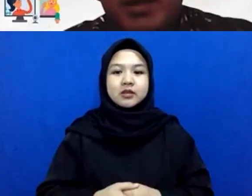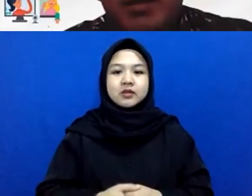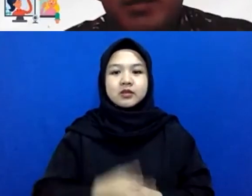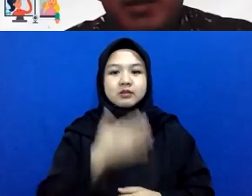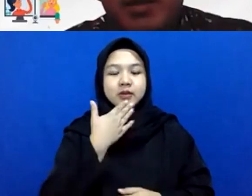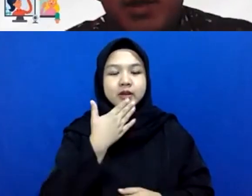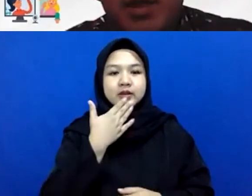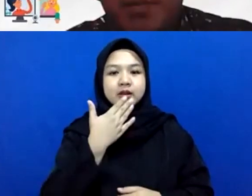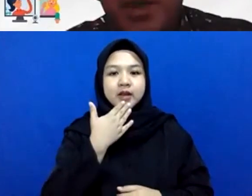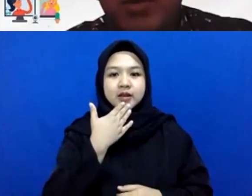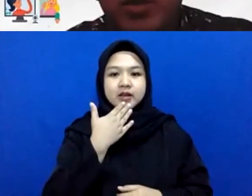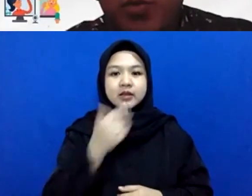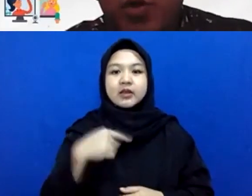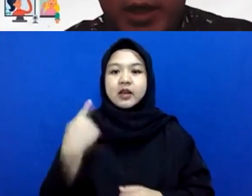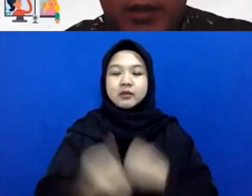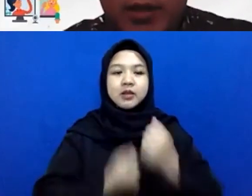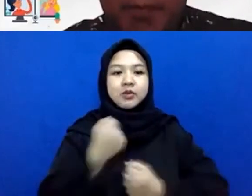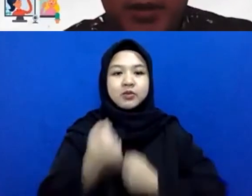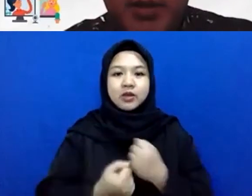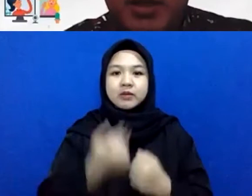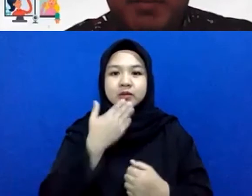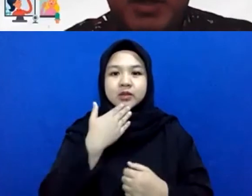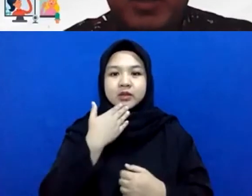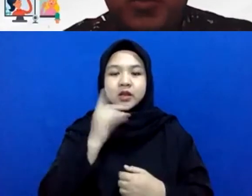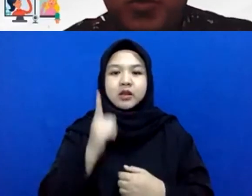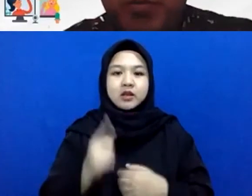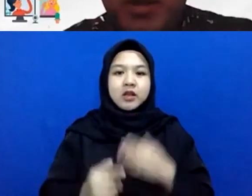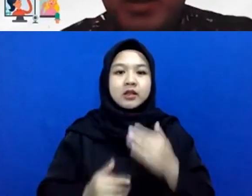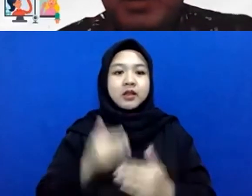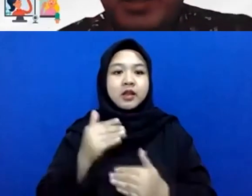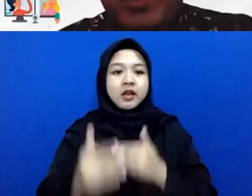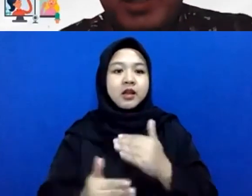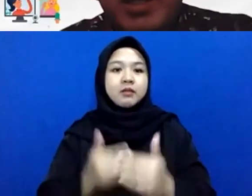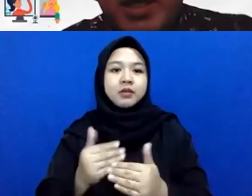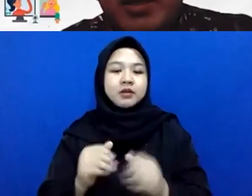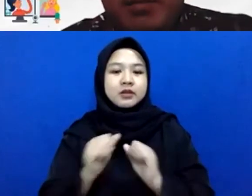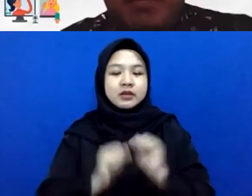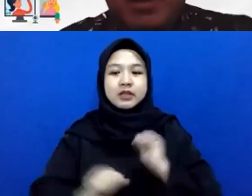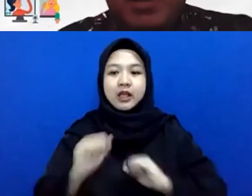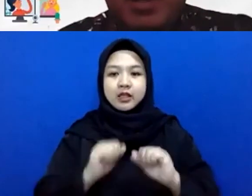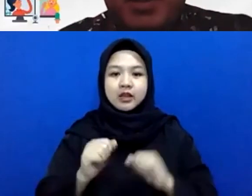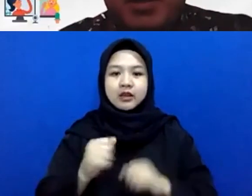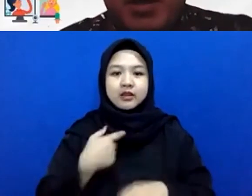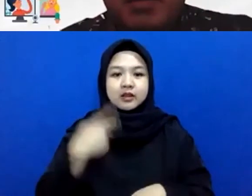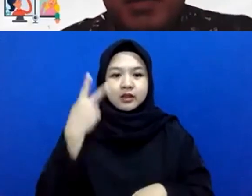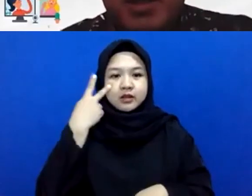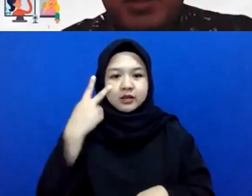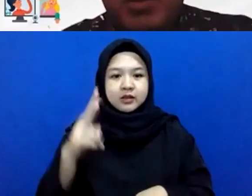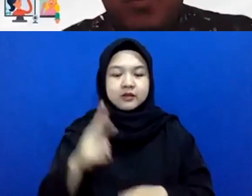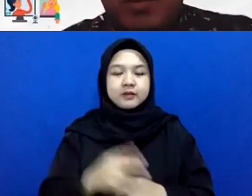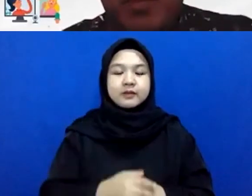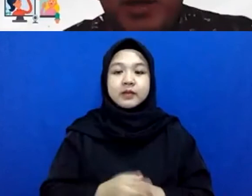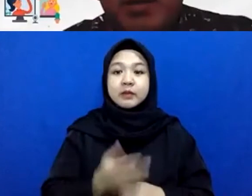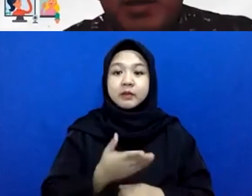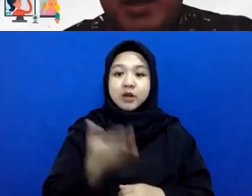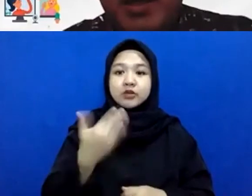kebiasaan yang kami lakukan itu progres tahapan kegiatan praktikum. Dan itu kita lihat apakah mereka sudah